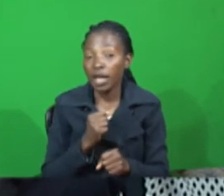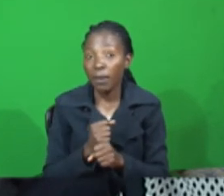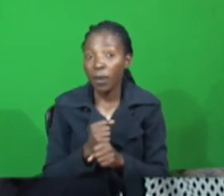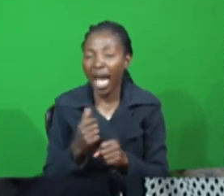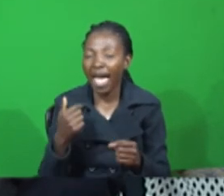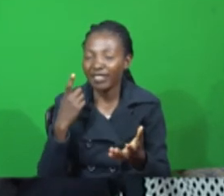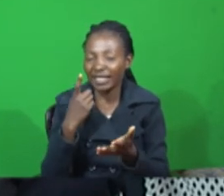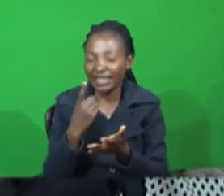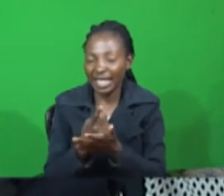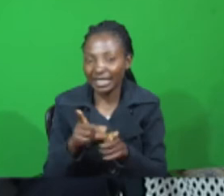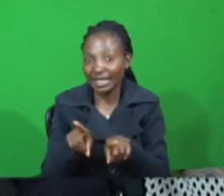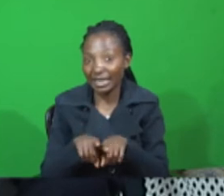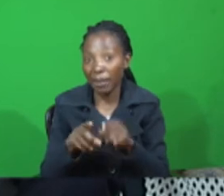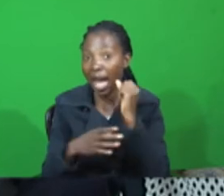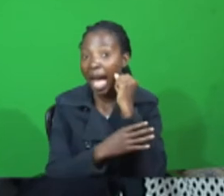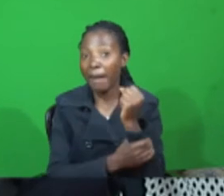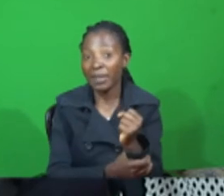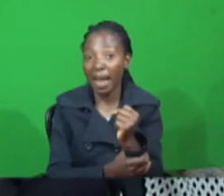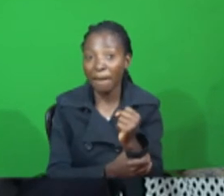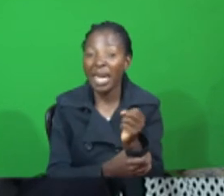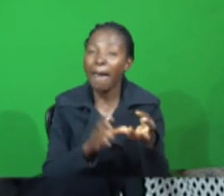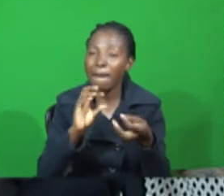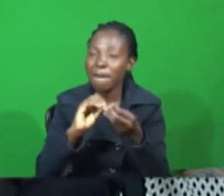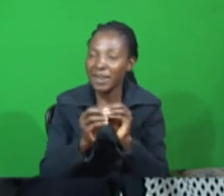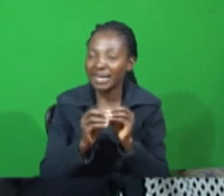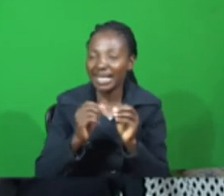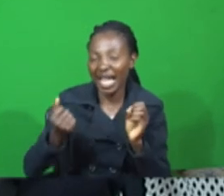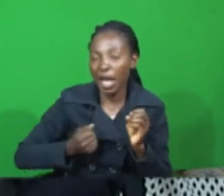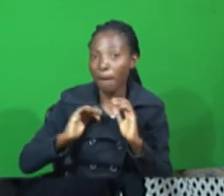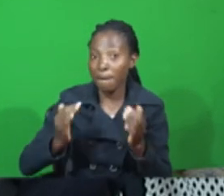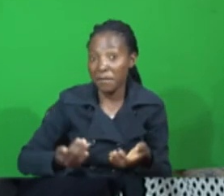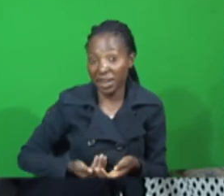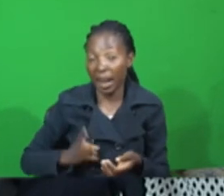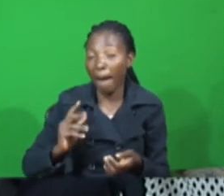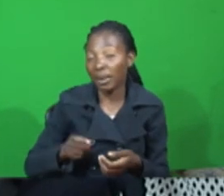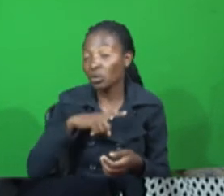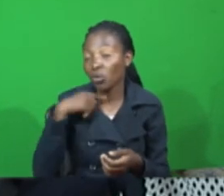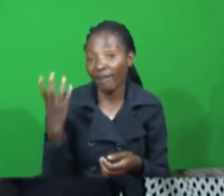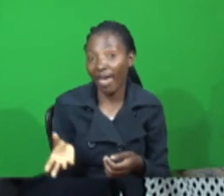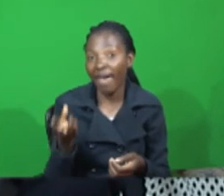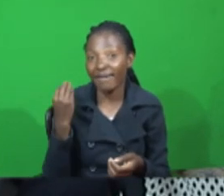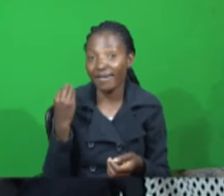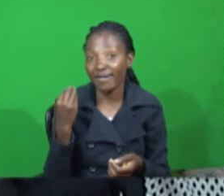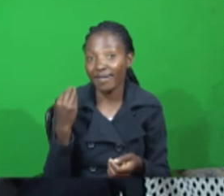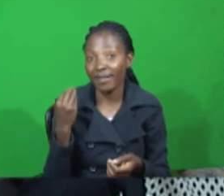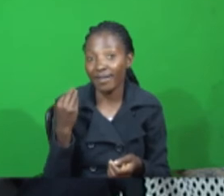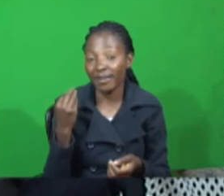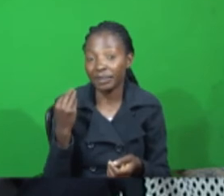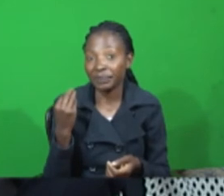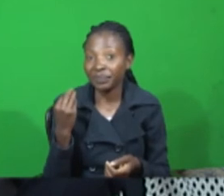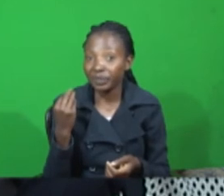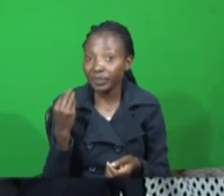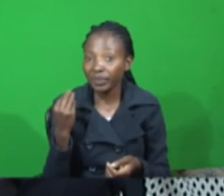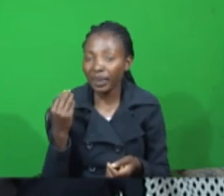yakadaro inenge Abraham. Eh. Nda miti samwano wevanhu asi ndine mudzimai handitika